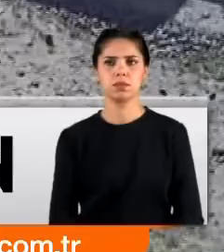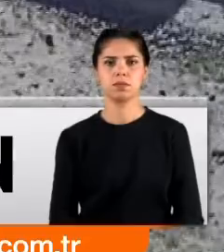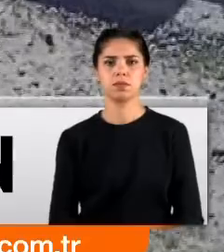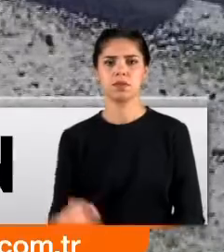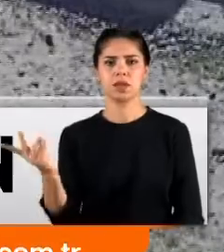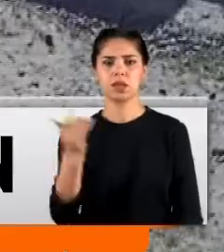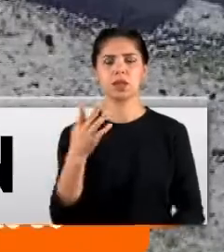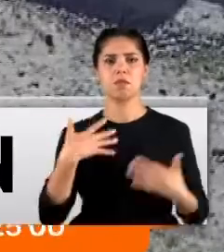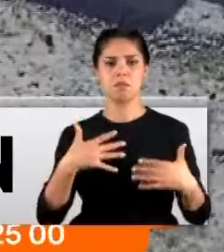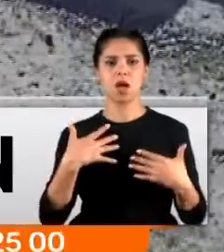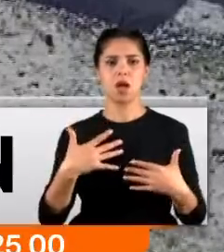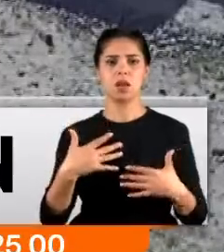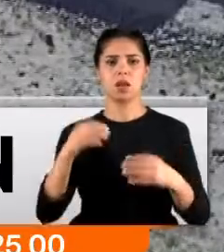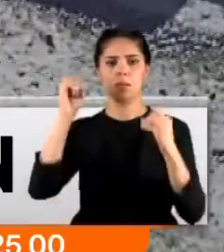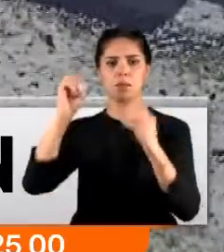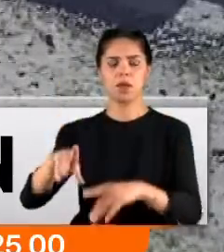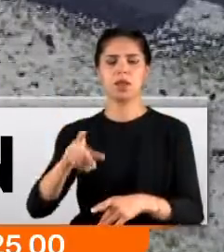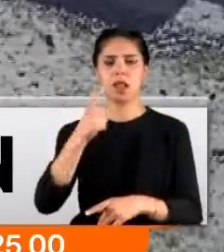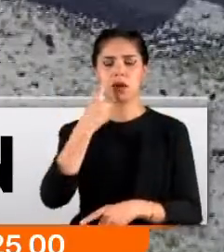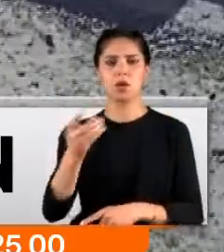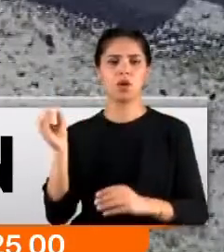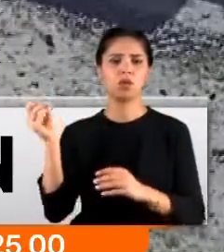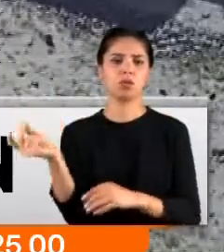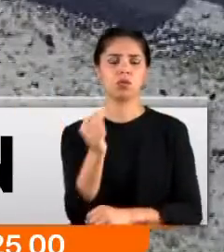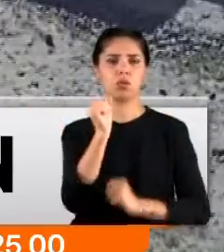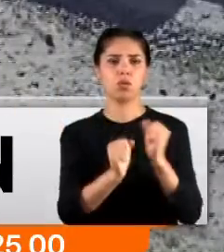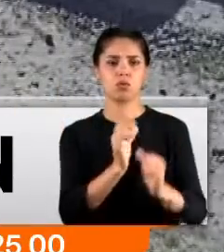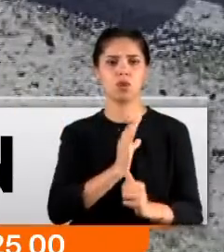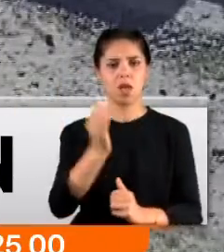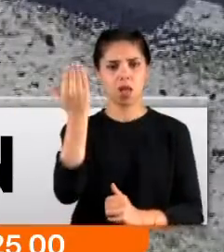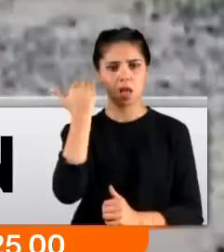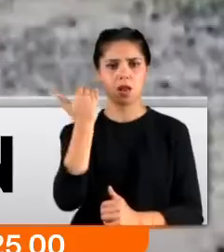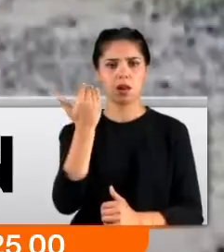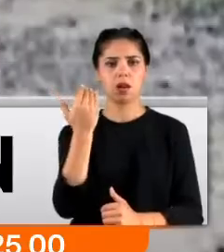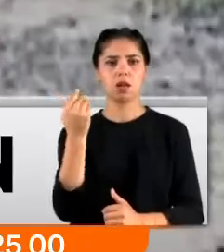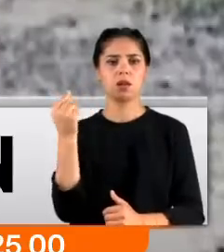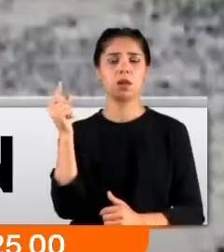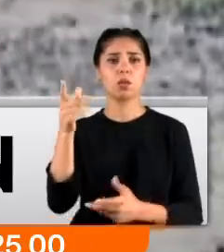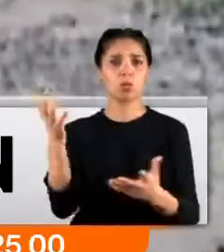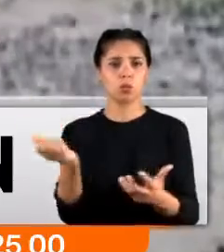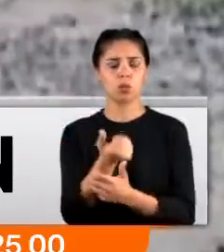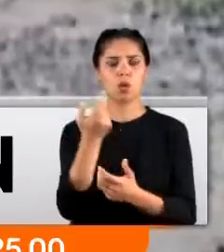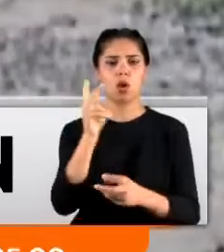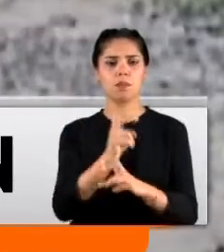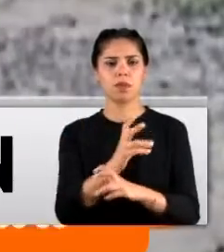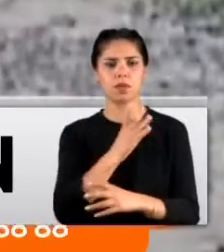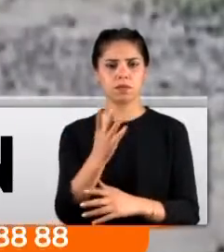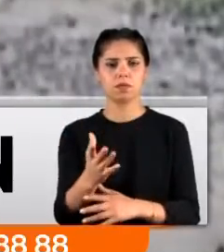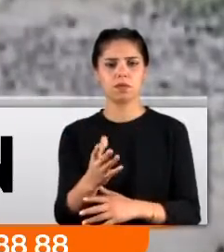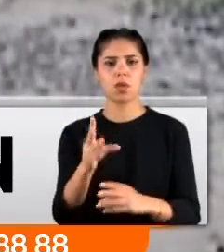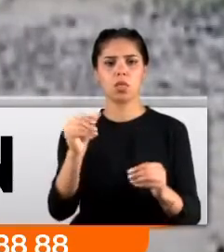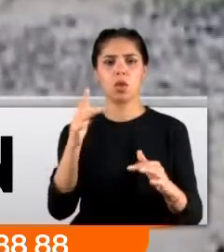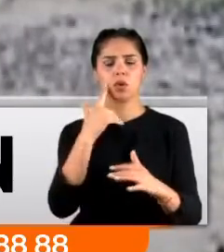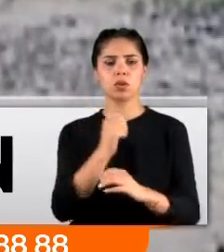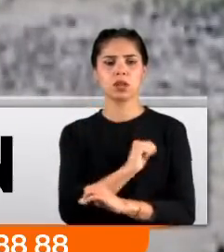İkisi de panikle ellerindeki silahları atıp koşmaya başladı. Arkalarında son anda kurtuldukları bir ölüm tehlikesi ve toz